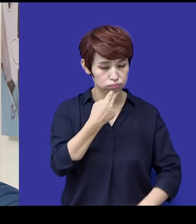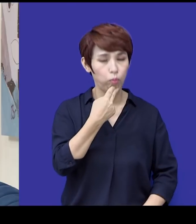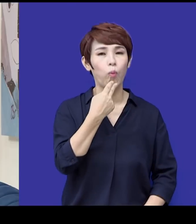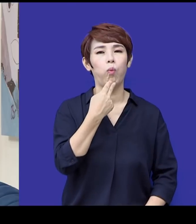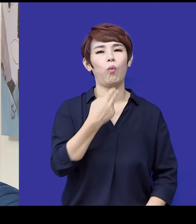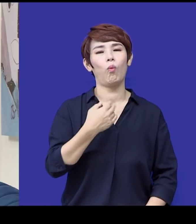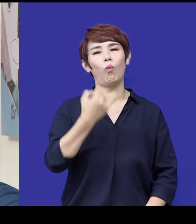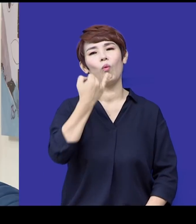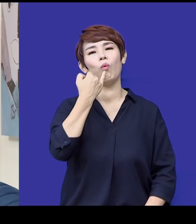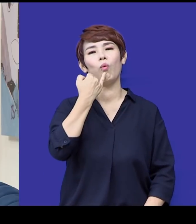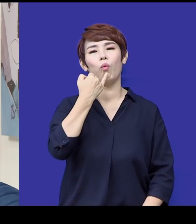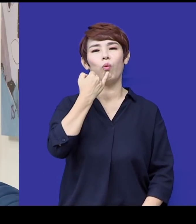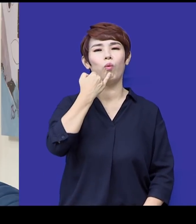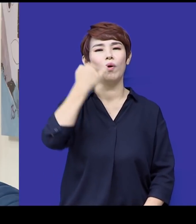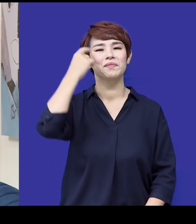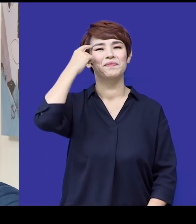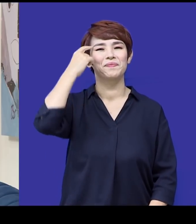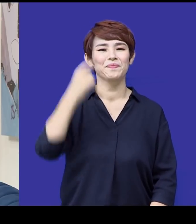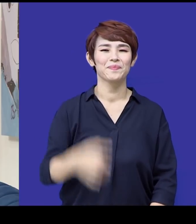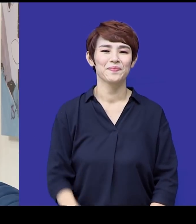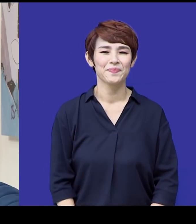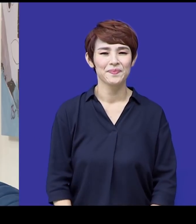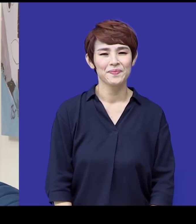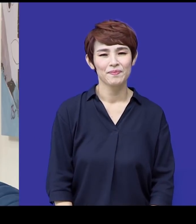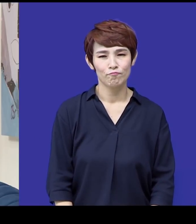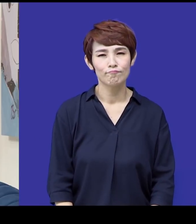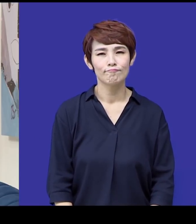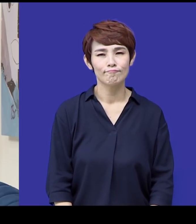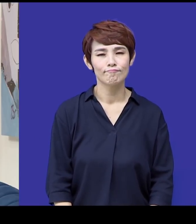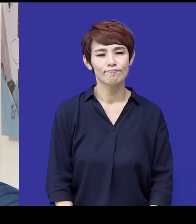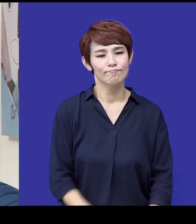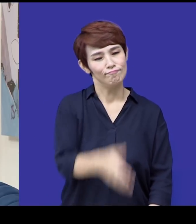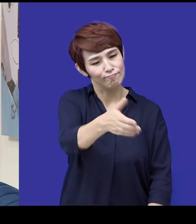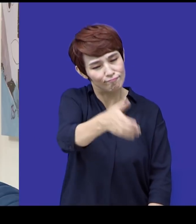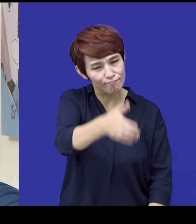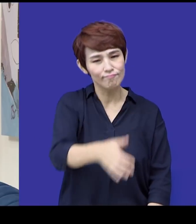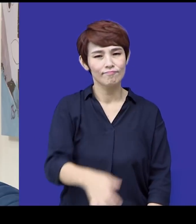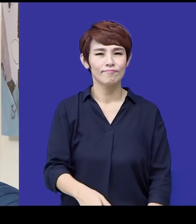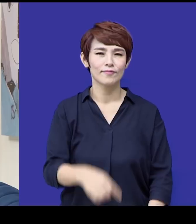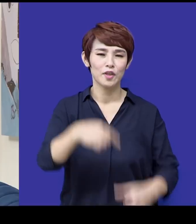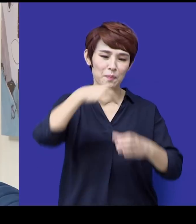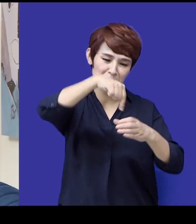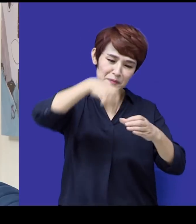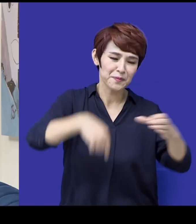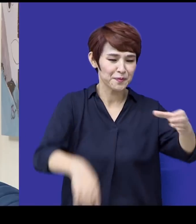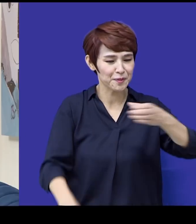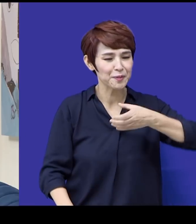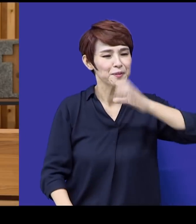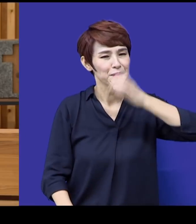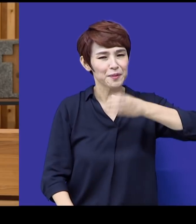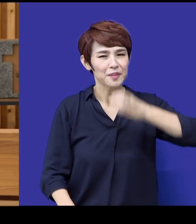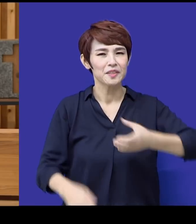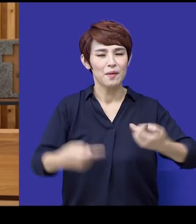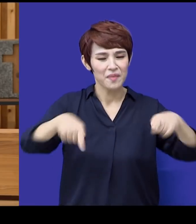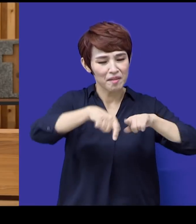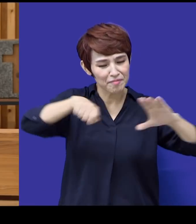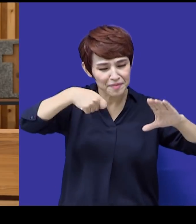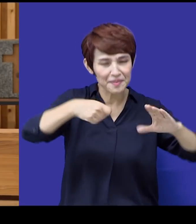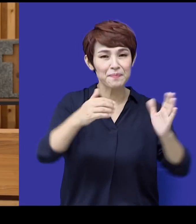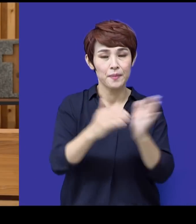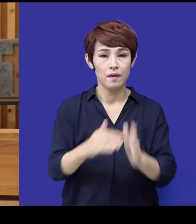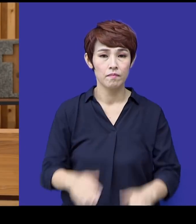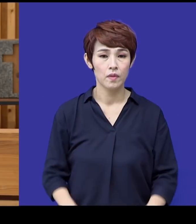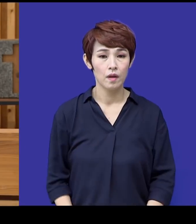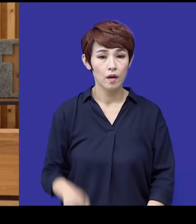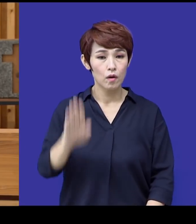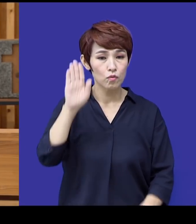나는 괜찮구나 생각이 되니까 이제 예. 스스럼 없이 이제 그 환자들을 대할 수 있었죠. 그러셨군요. 그 뒤로 이제